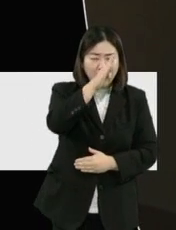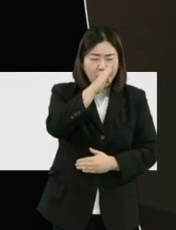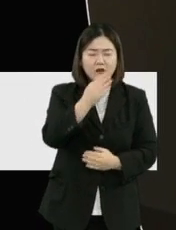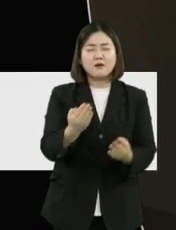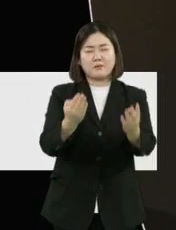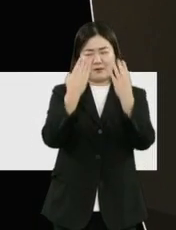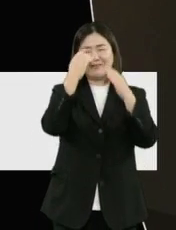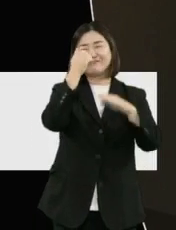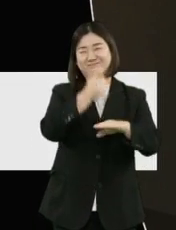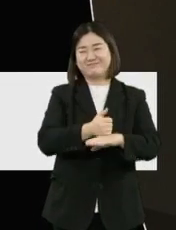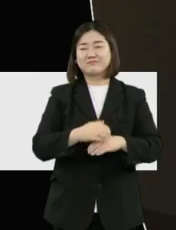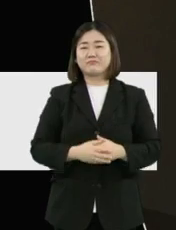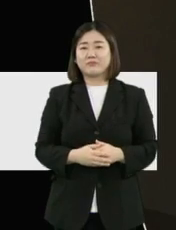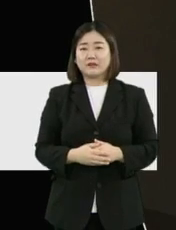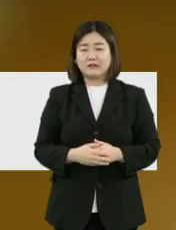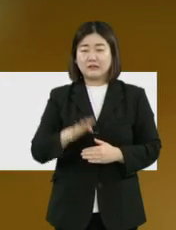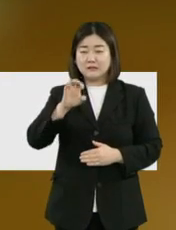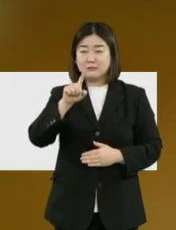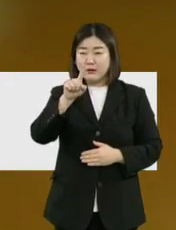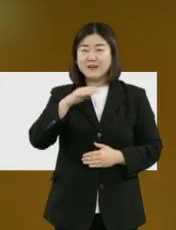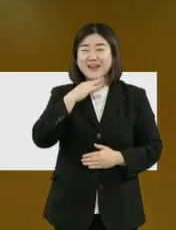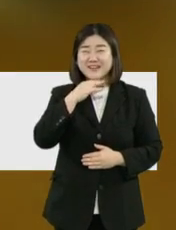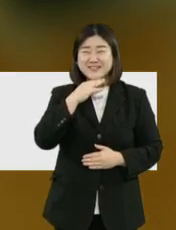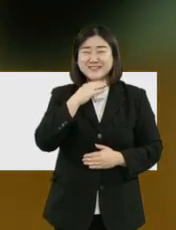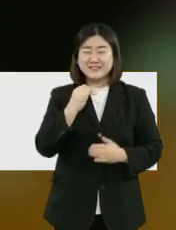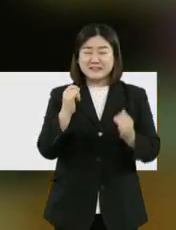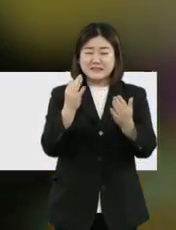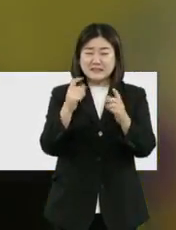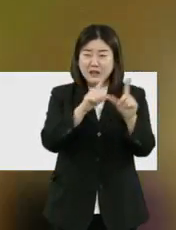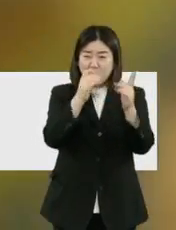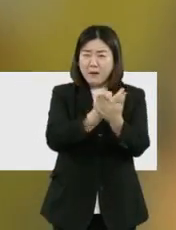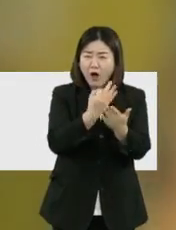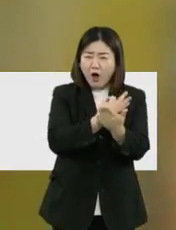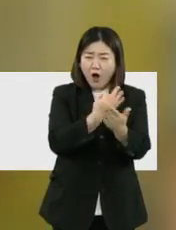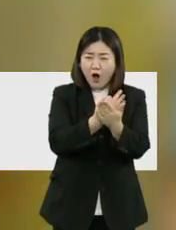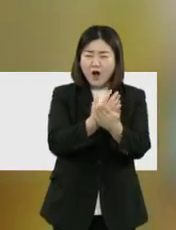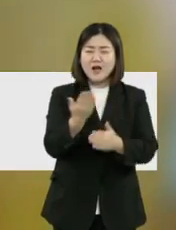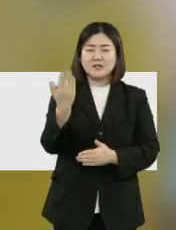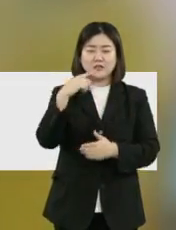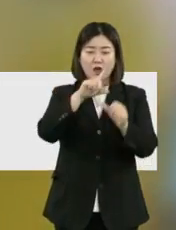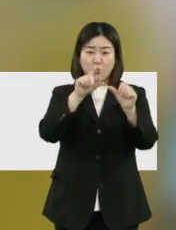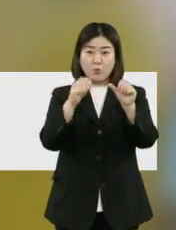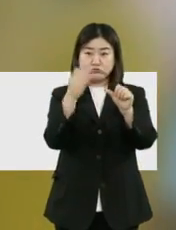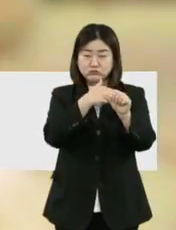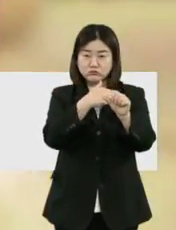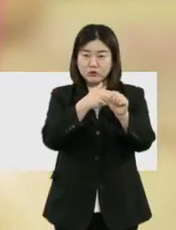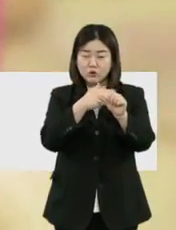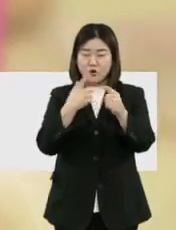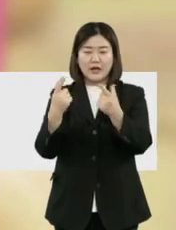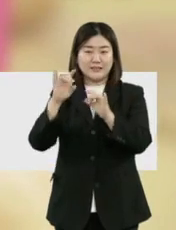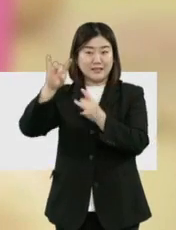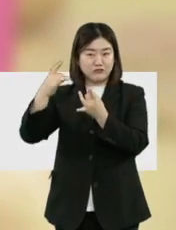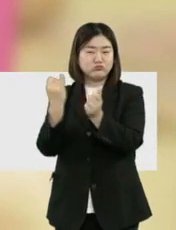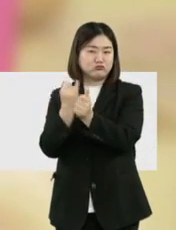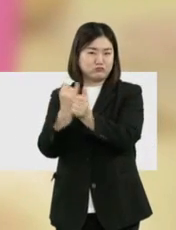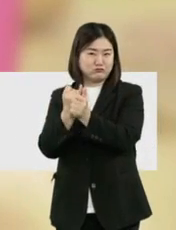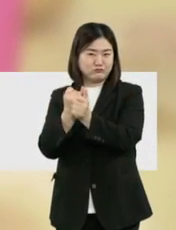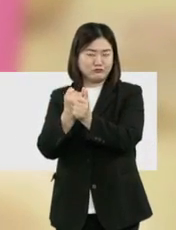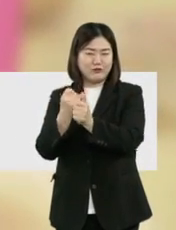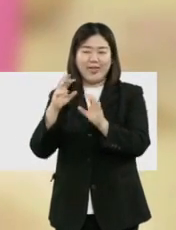받았습니다 41살 a 씨는 생활비 마련 등을 위해 지난 5월부터 동포 인 b 씨 부부의